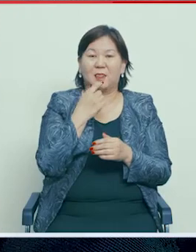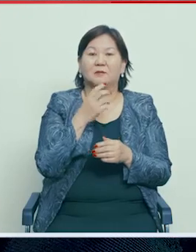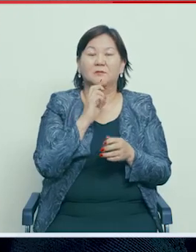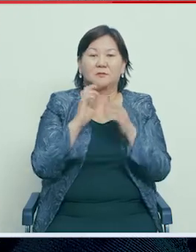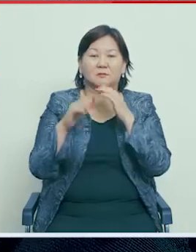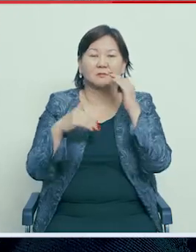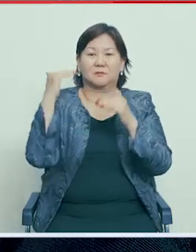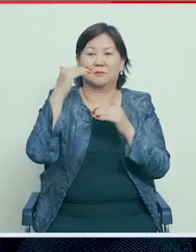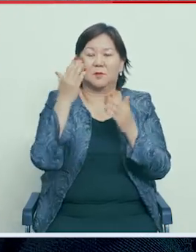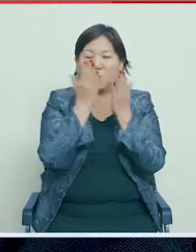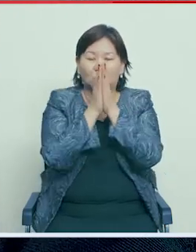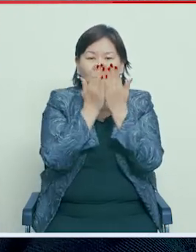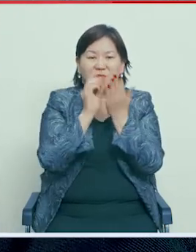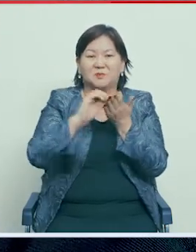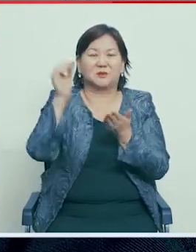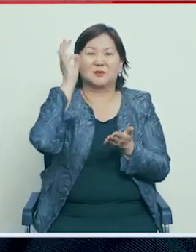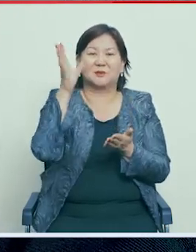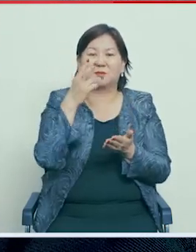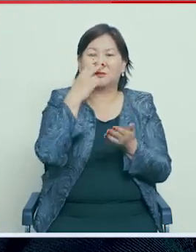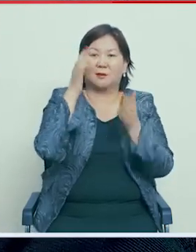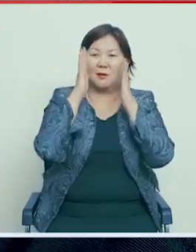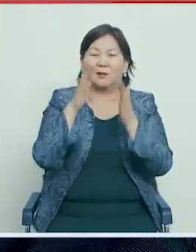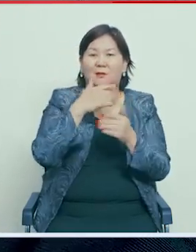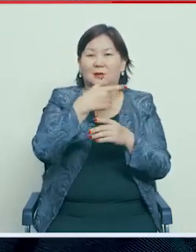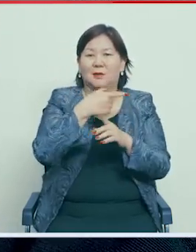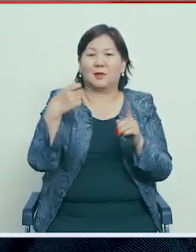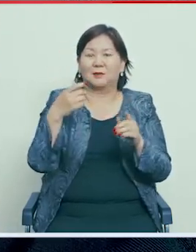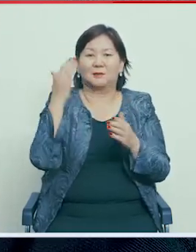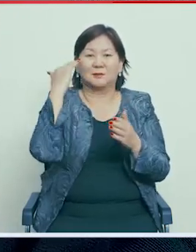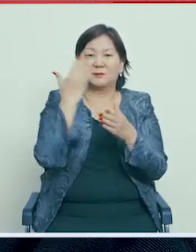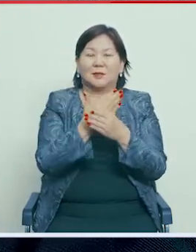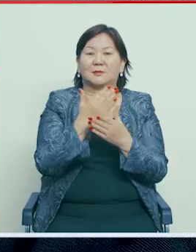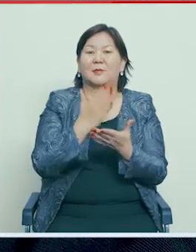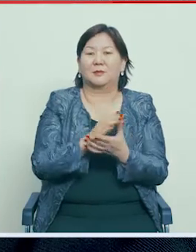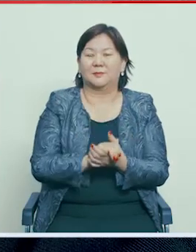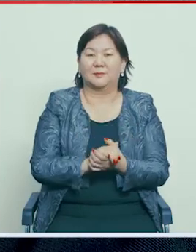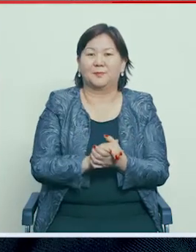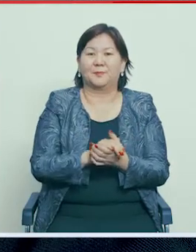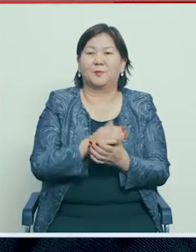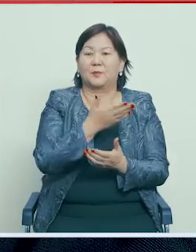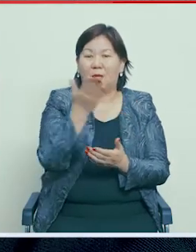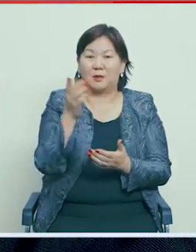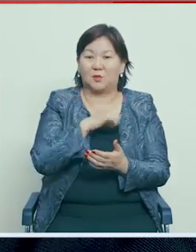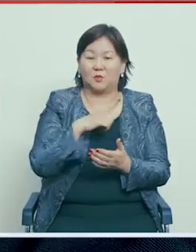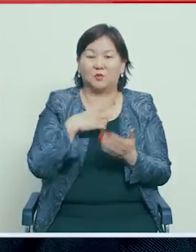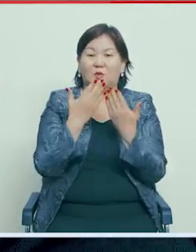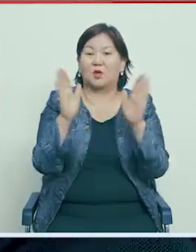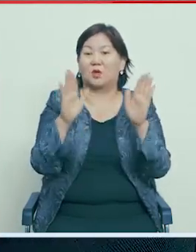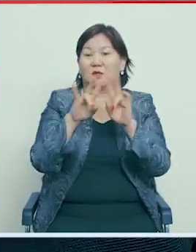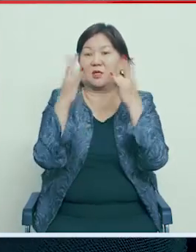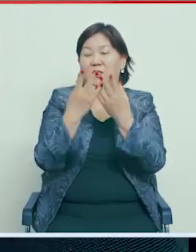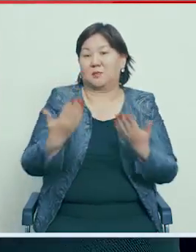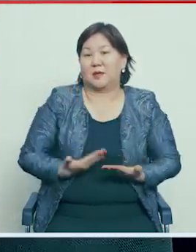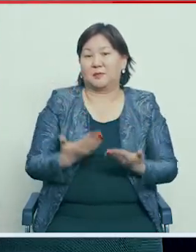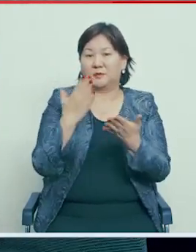асуудлаас болоод намайг уншиж чиччихгүй ан гэж юм хаалттай ертөнцид ингэж оруулж байгаа байхгүй юу. Гэтэл яг та нар бол өөрсдөө юм нээлттэй нийгэмд амьдарч байна шүү